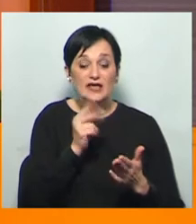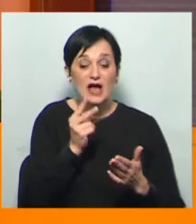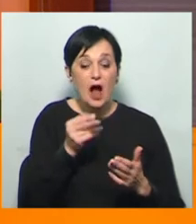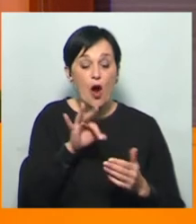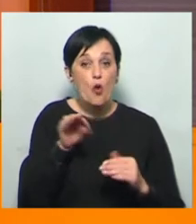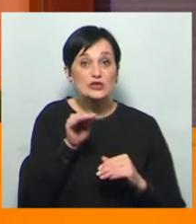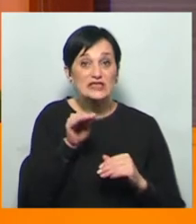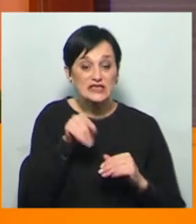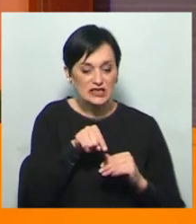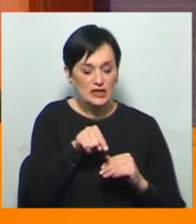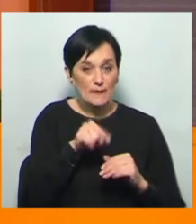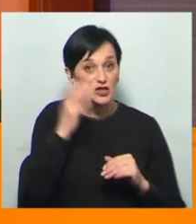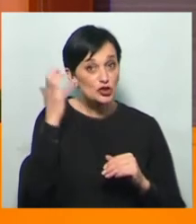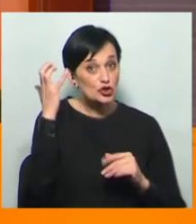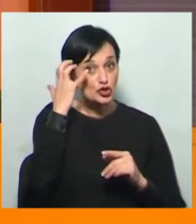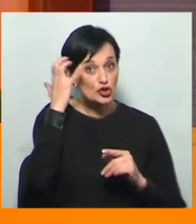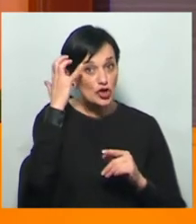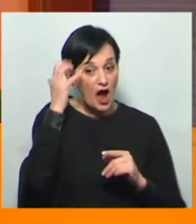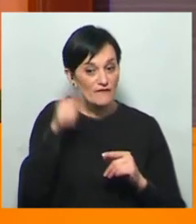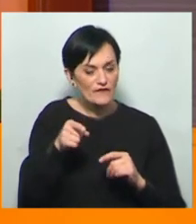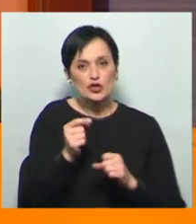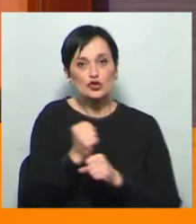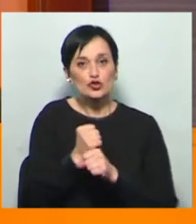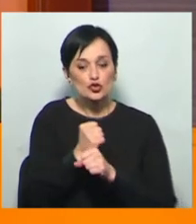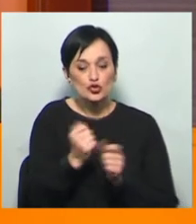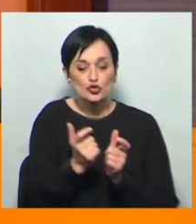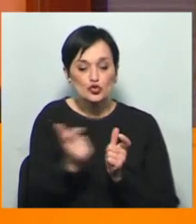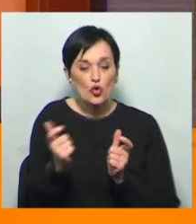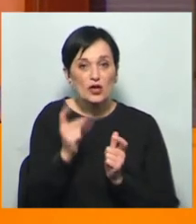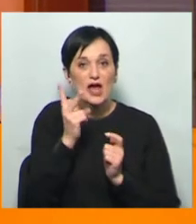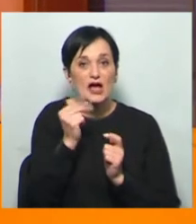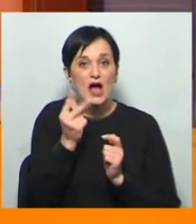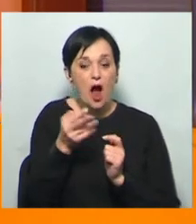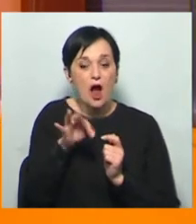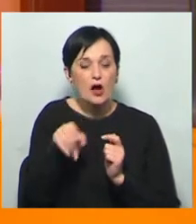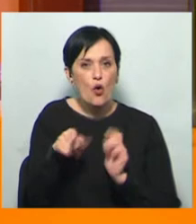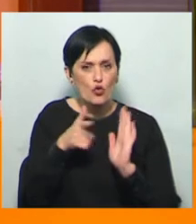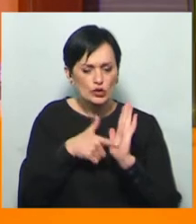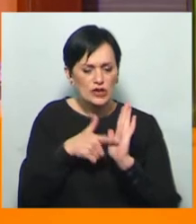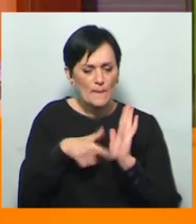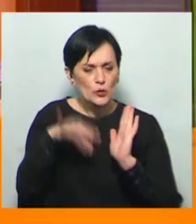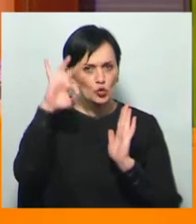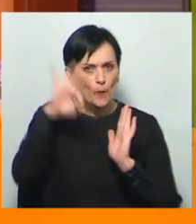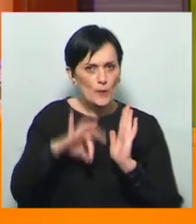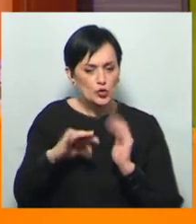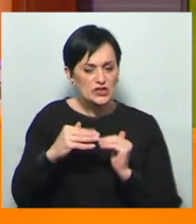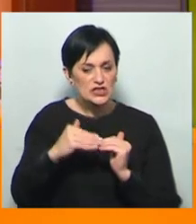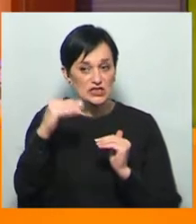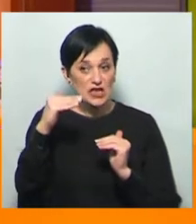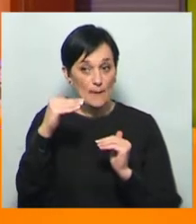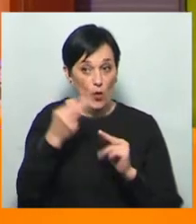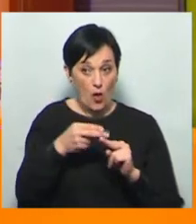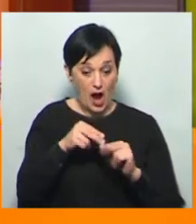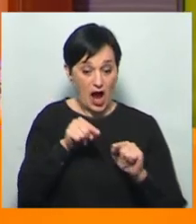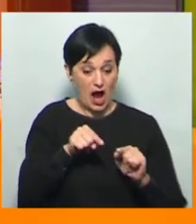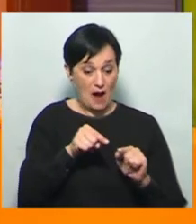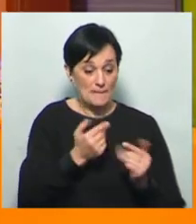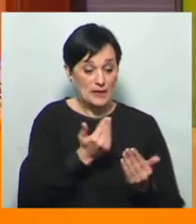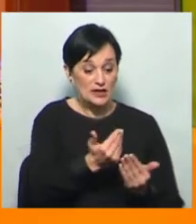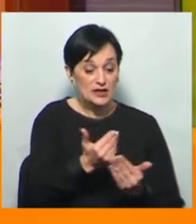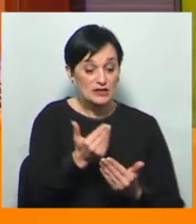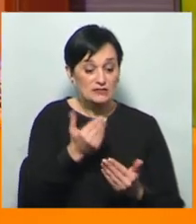ცხიმი. ხოლო შავი შოკოლადი არის პროდუქტი, რომელშიც კაკაოს შემცველობა არის 70% და ზემოთ. აი ამ